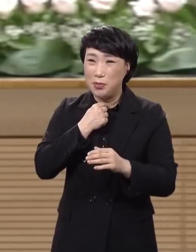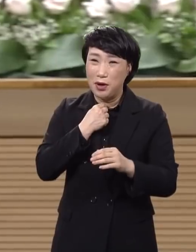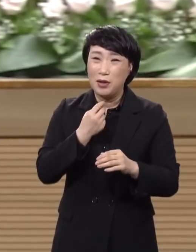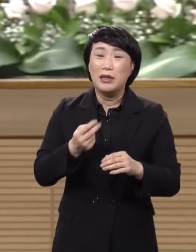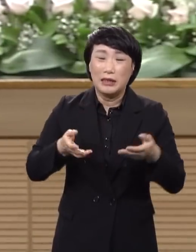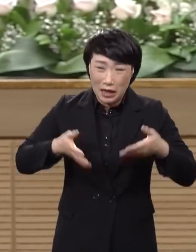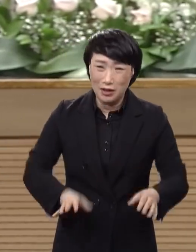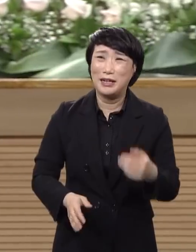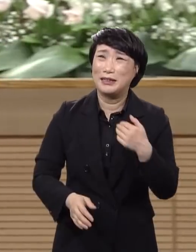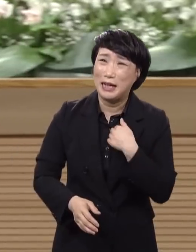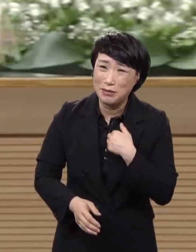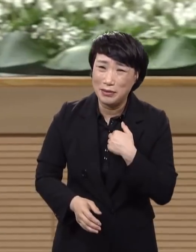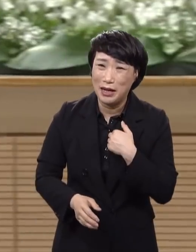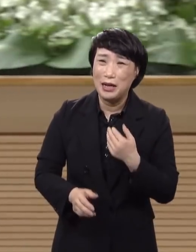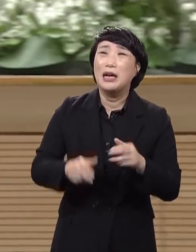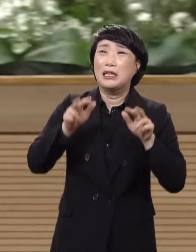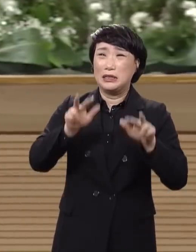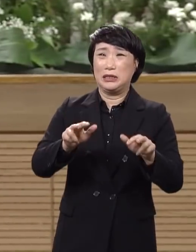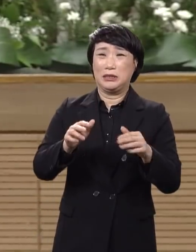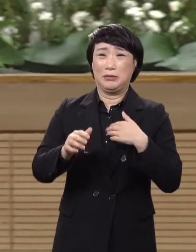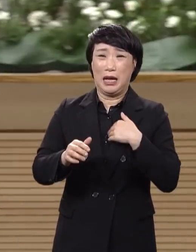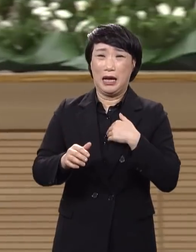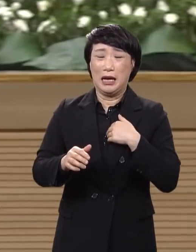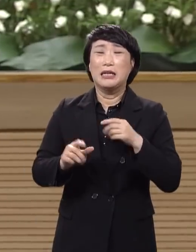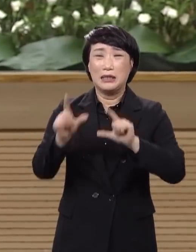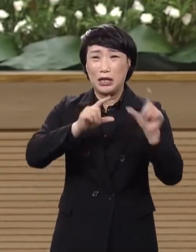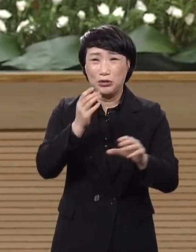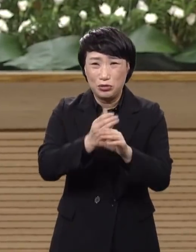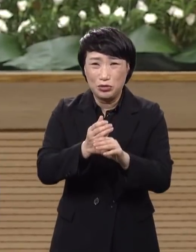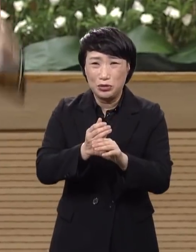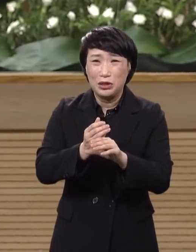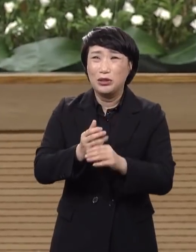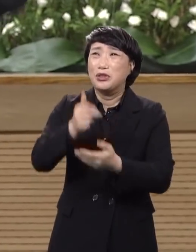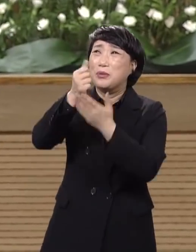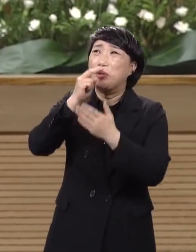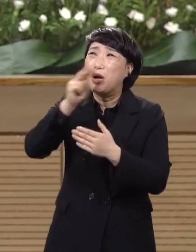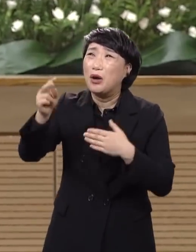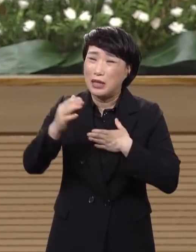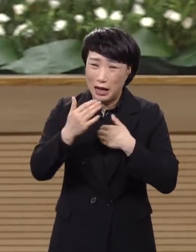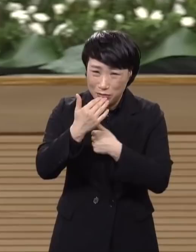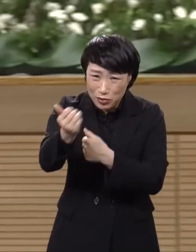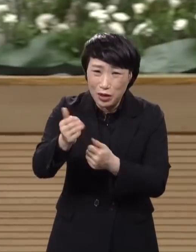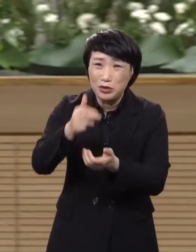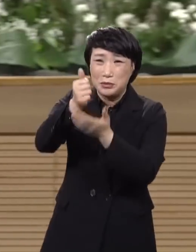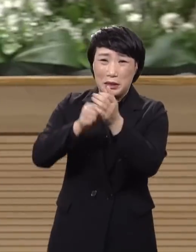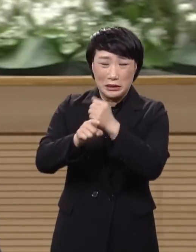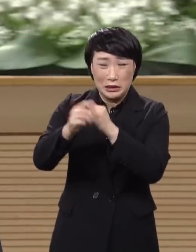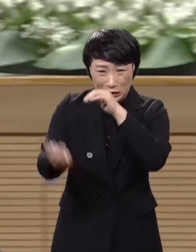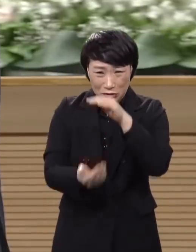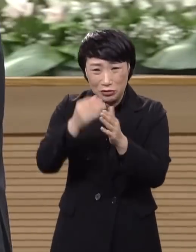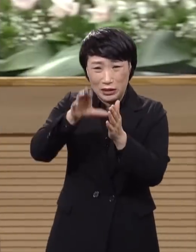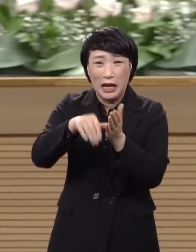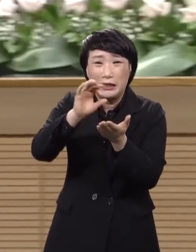땅에 태어났습니다. 지금 이 시대에 살고 있사오니 주여, 나를 주님 뜻을 이루는 데